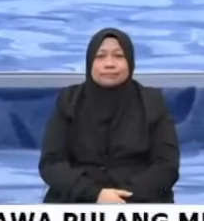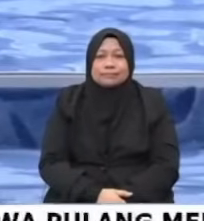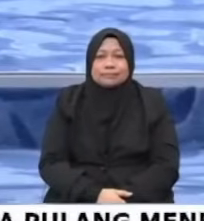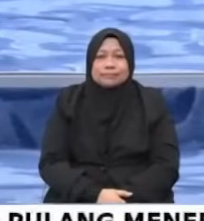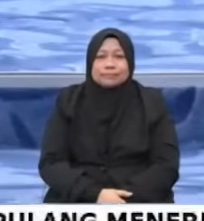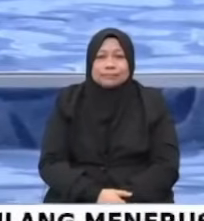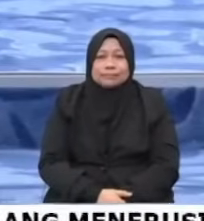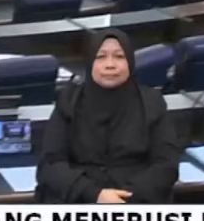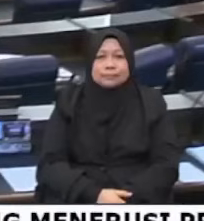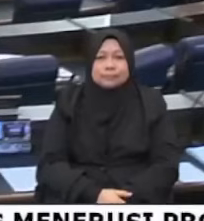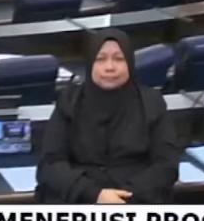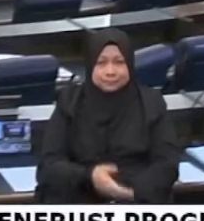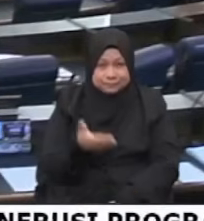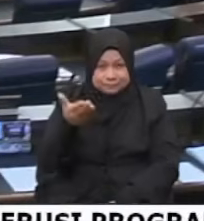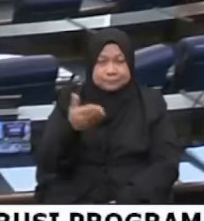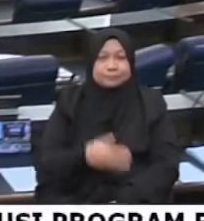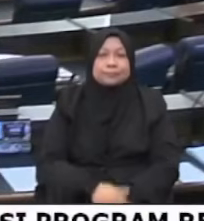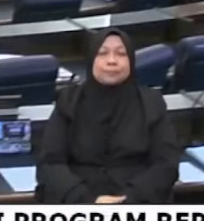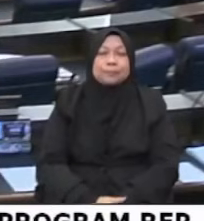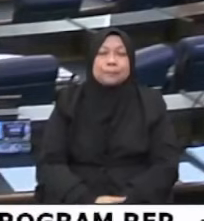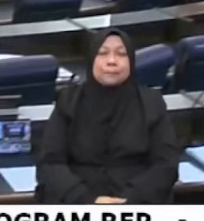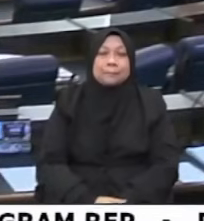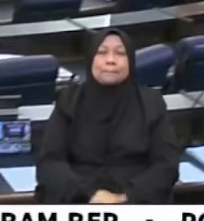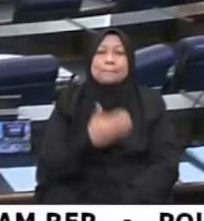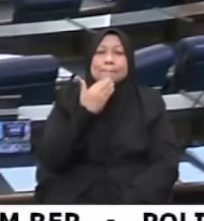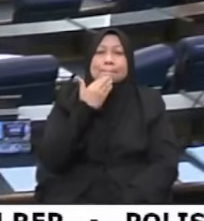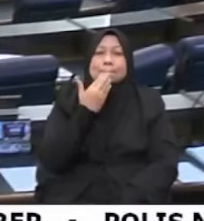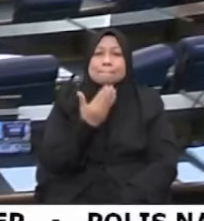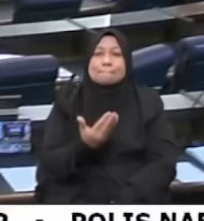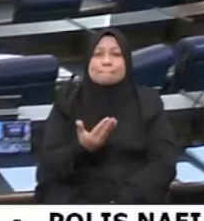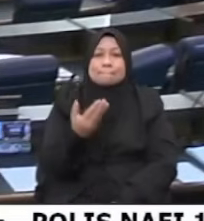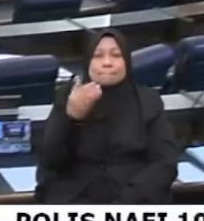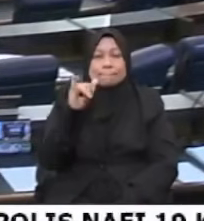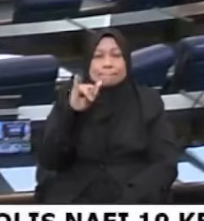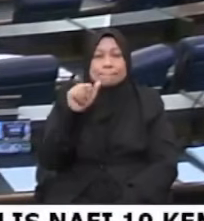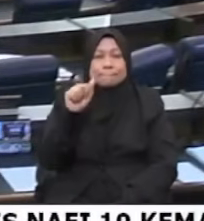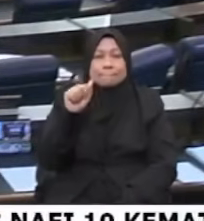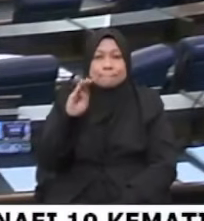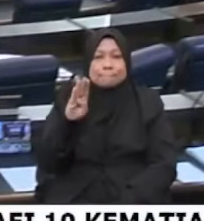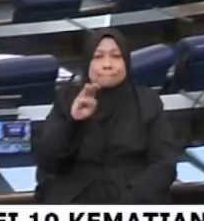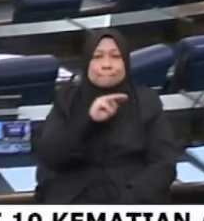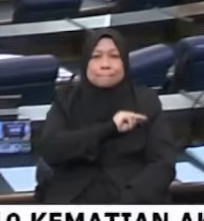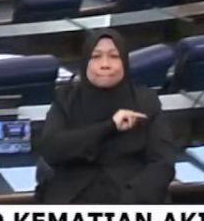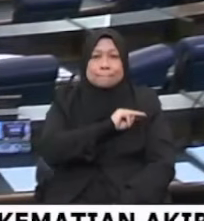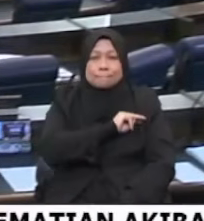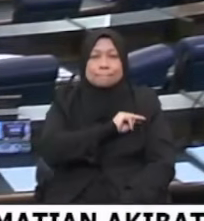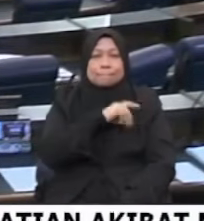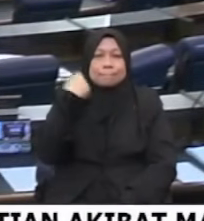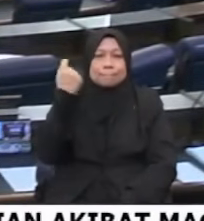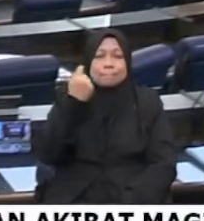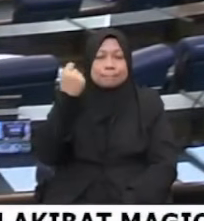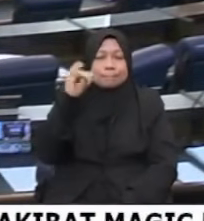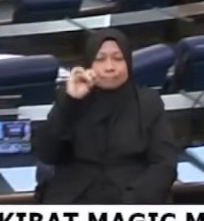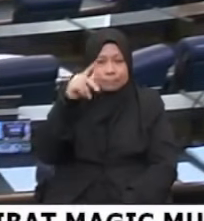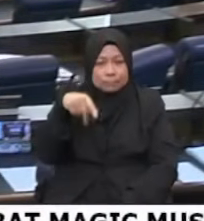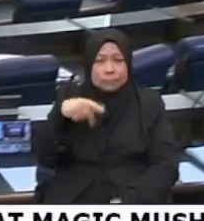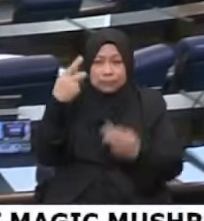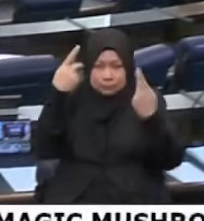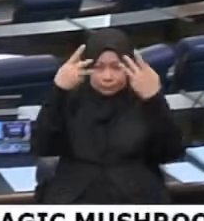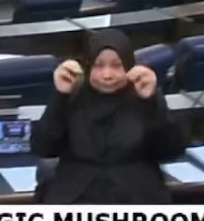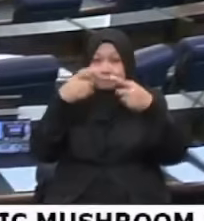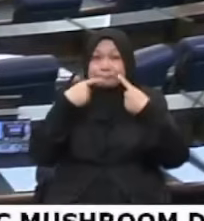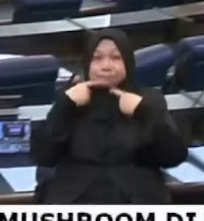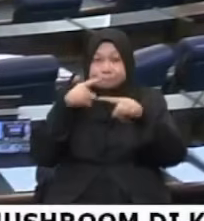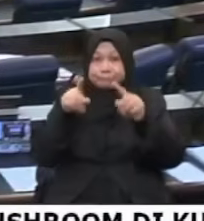ditingkatkan sila k baru terima kasih yang berhormat Tan Sri yang di-pertua Terima kasih yang amat berhormat Perdana Menteri atas